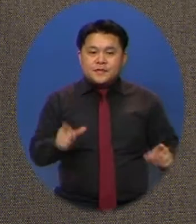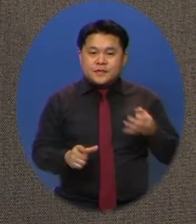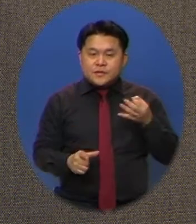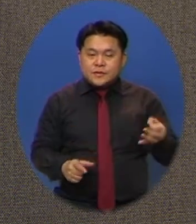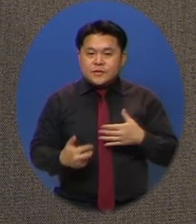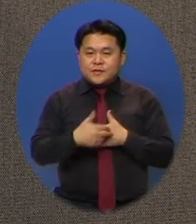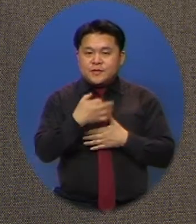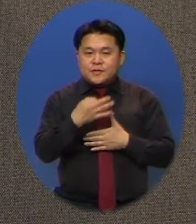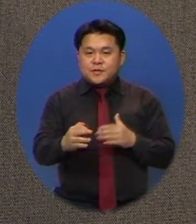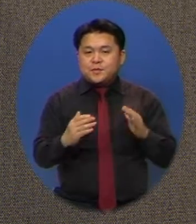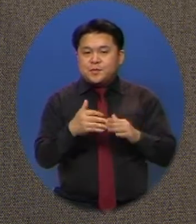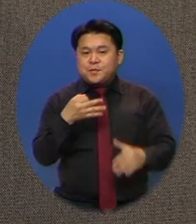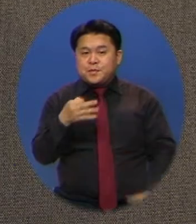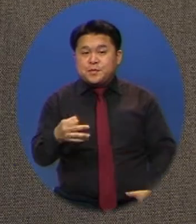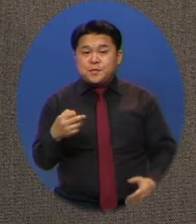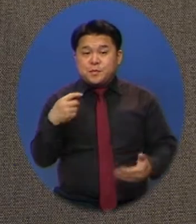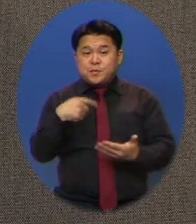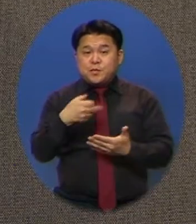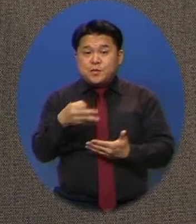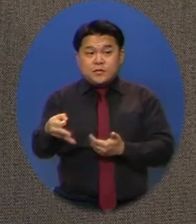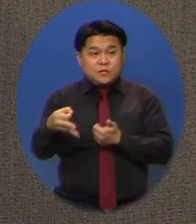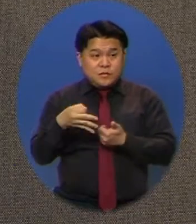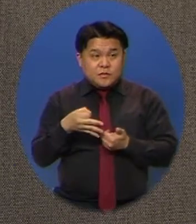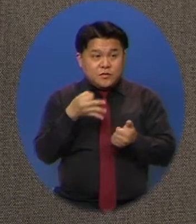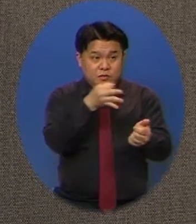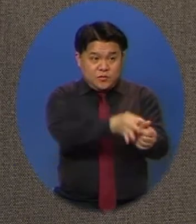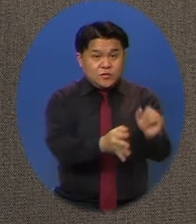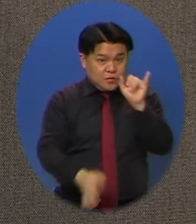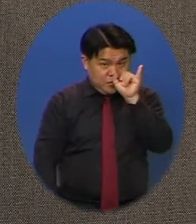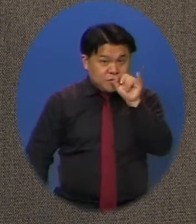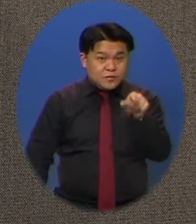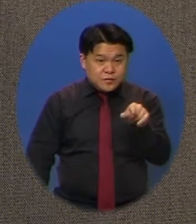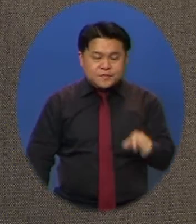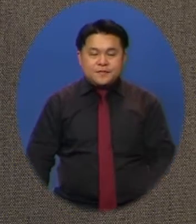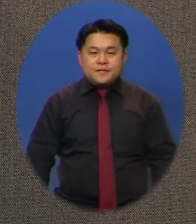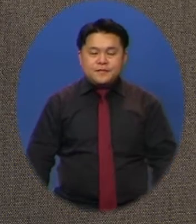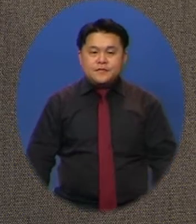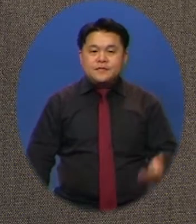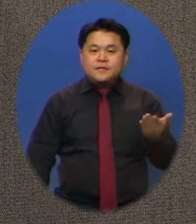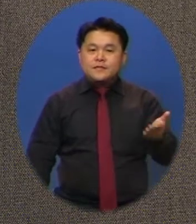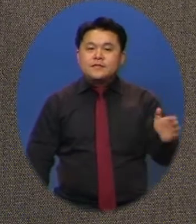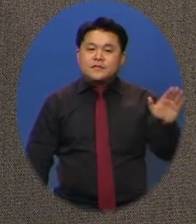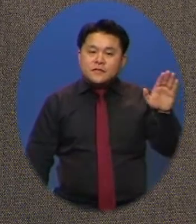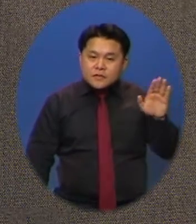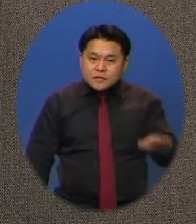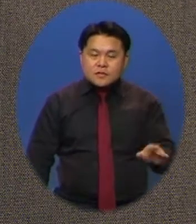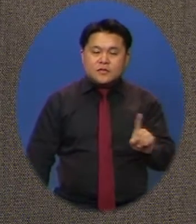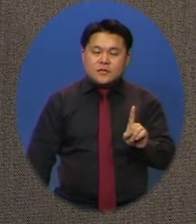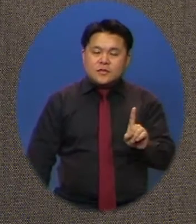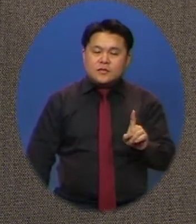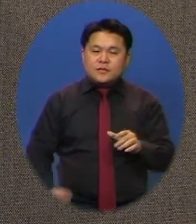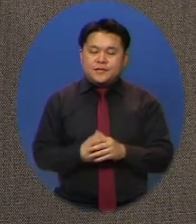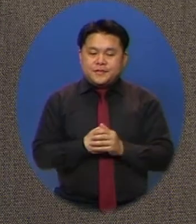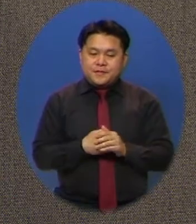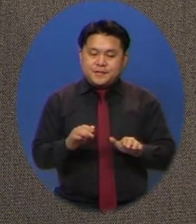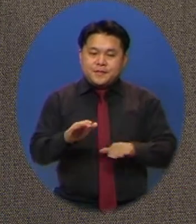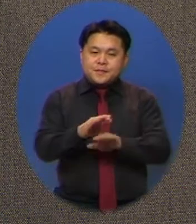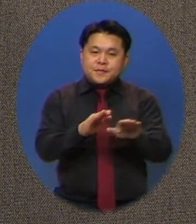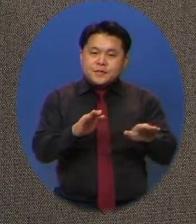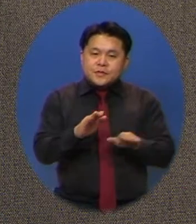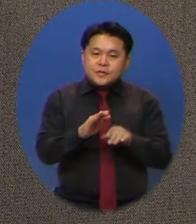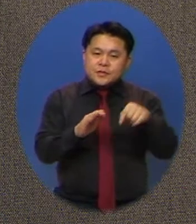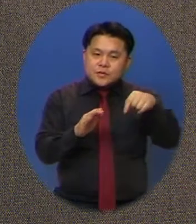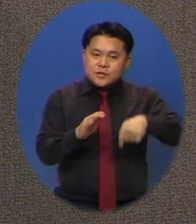의료비, 주거비, 예, 교육비 등을 지원을 받습니다. 그럼에도 불구하고 추가적으로